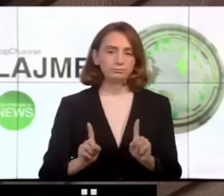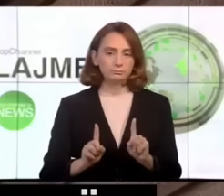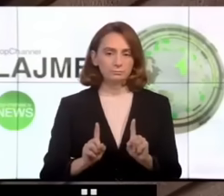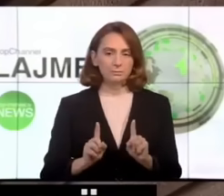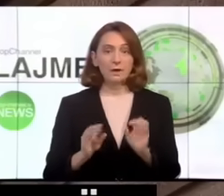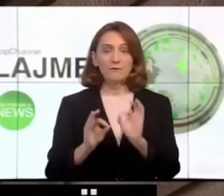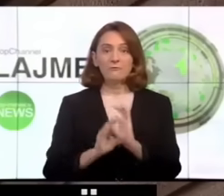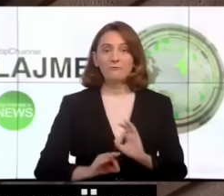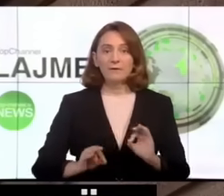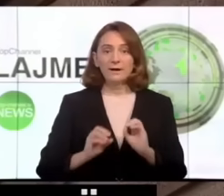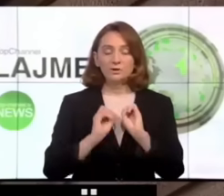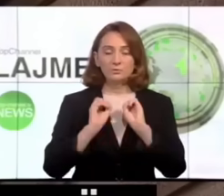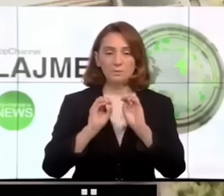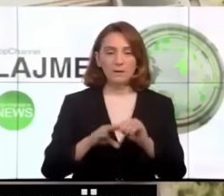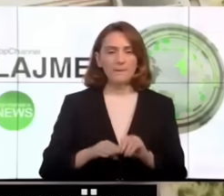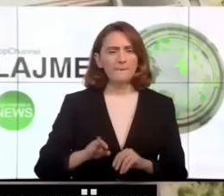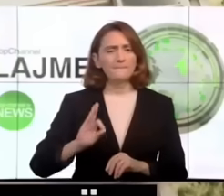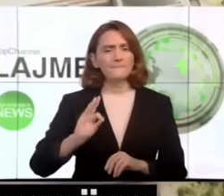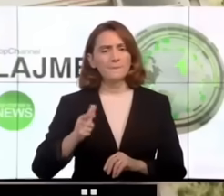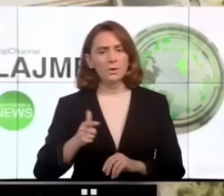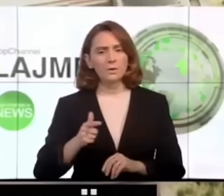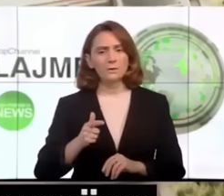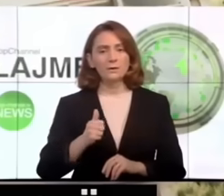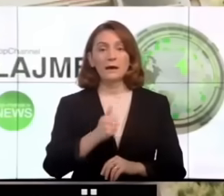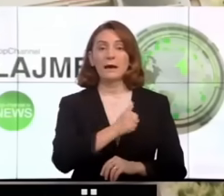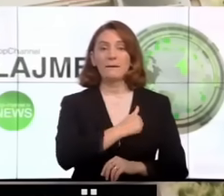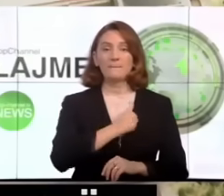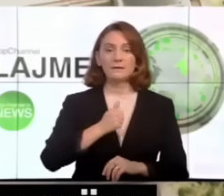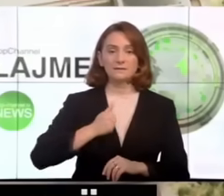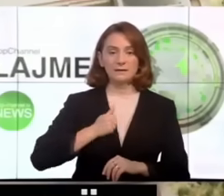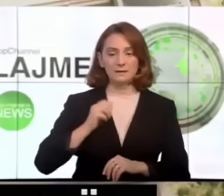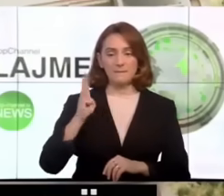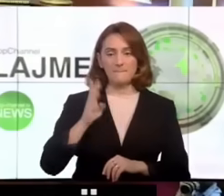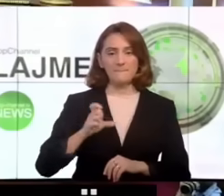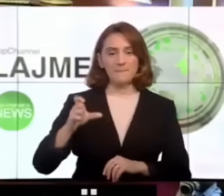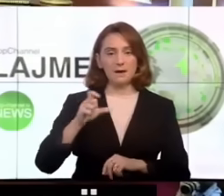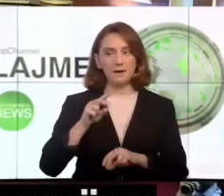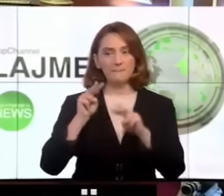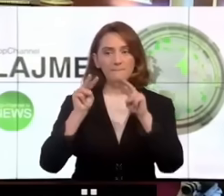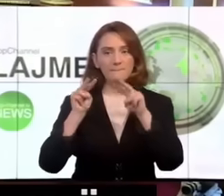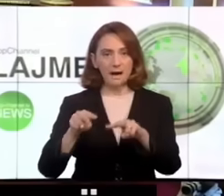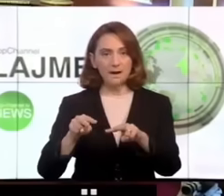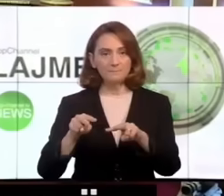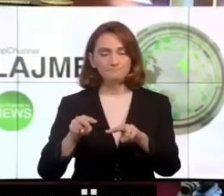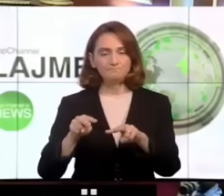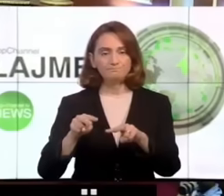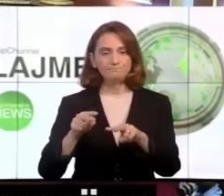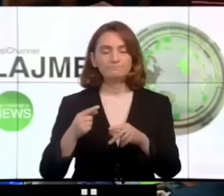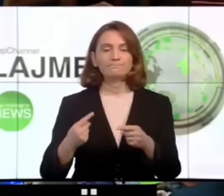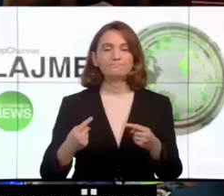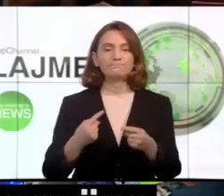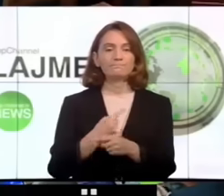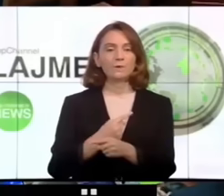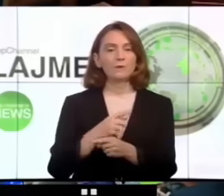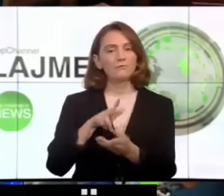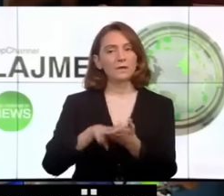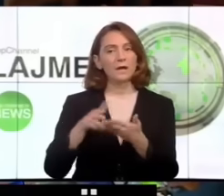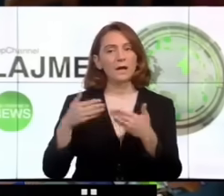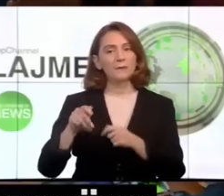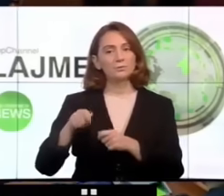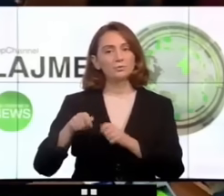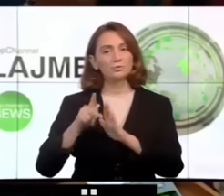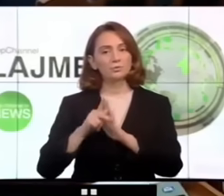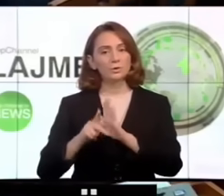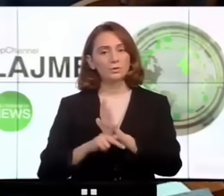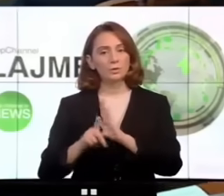Shqipëri, lidhur me faktin që disa vendime të gjykatës kushtetuese nuk janë zbatuar nga parlamenti. Përfshirë edhe në lidhje me